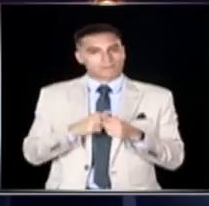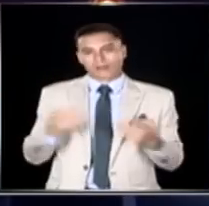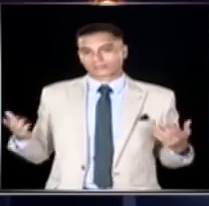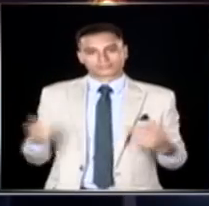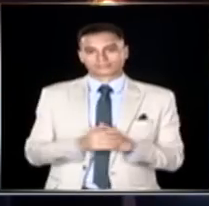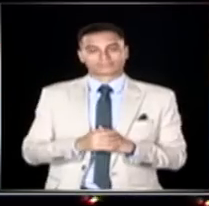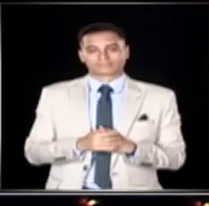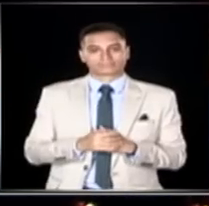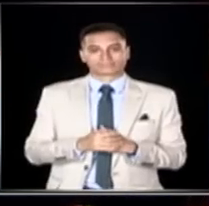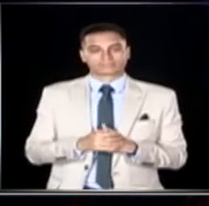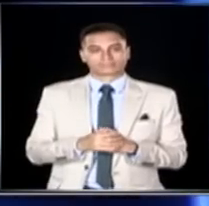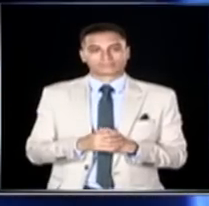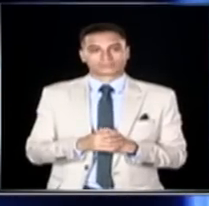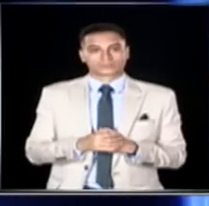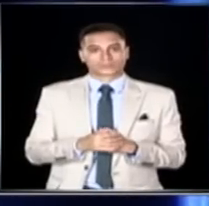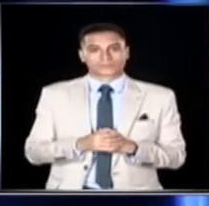خاطئة.